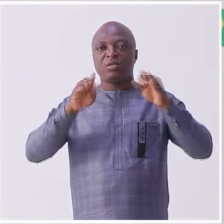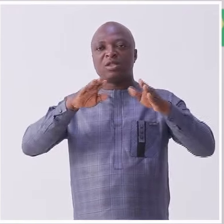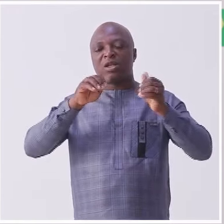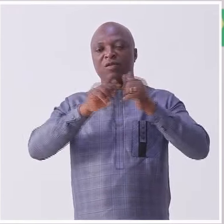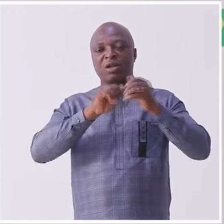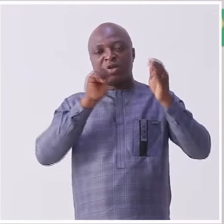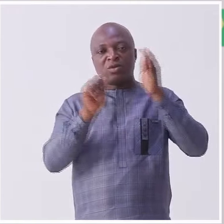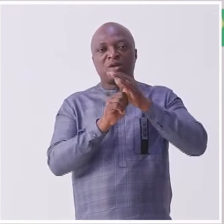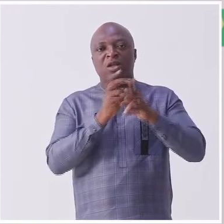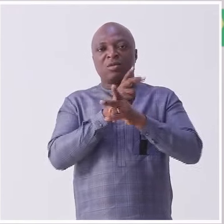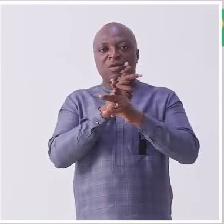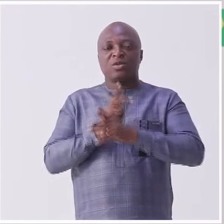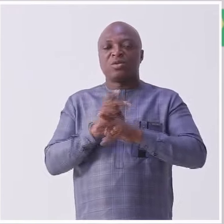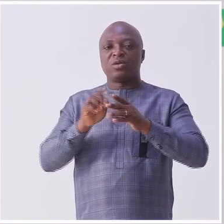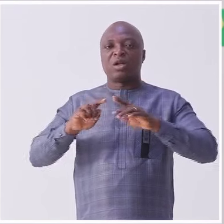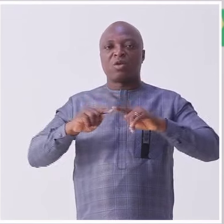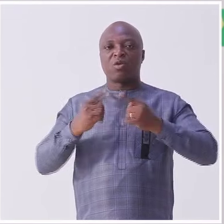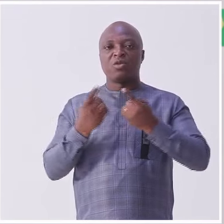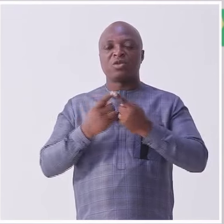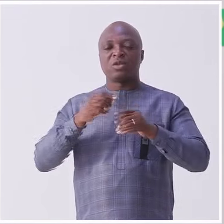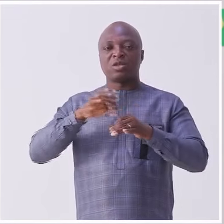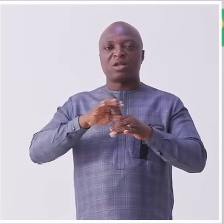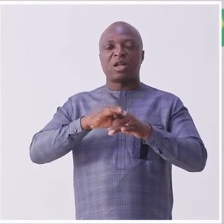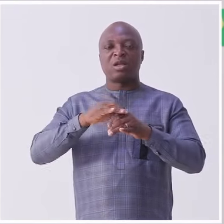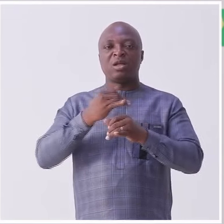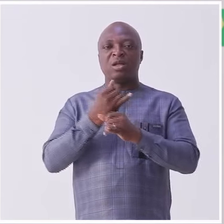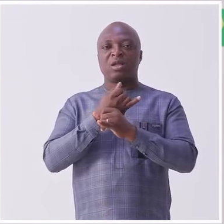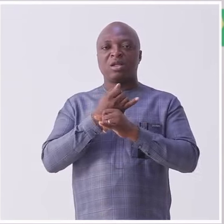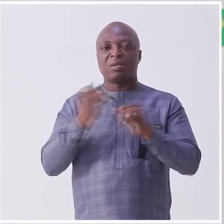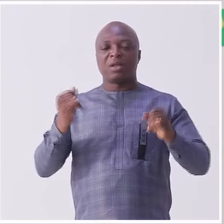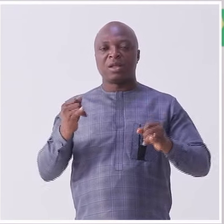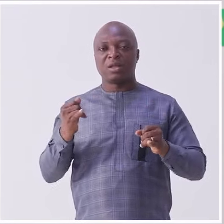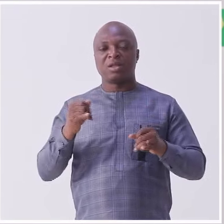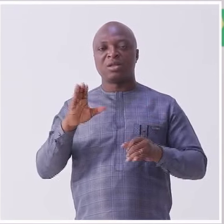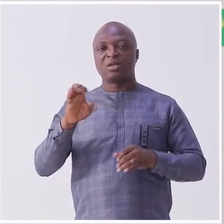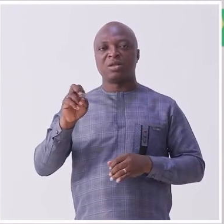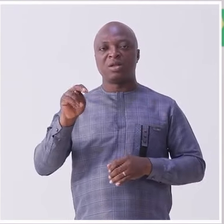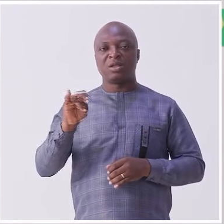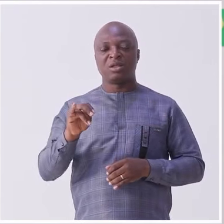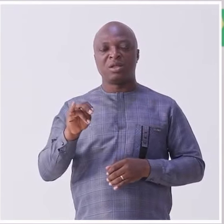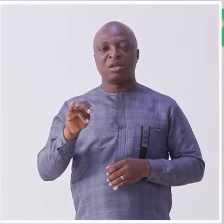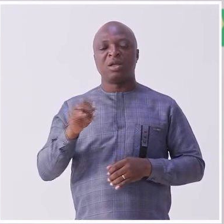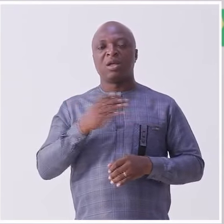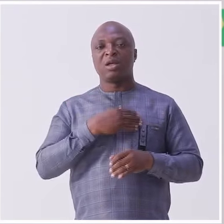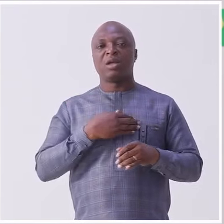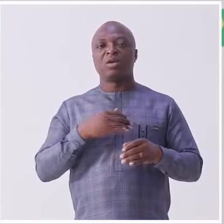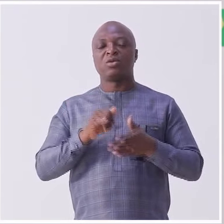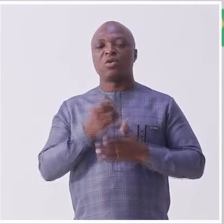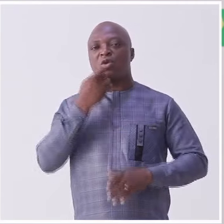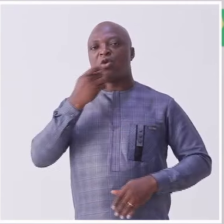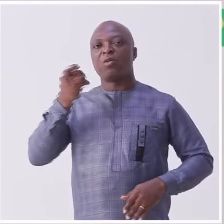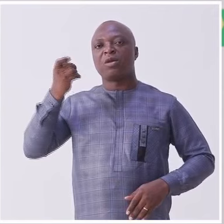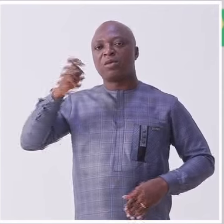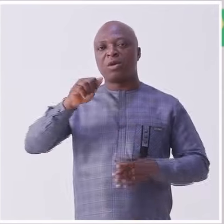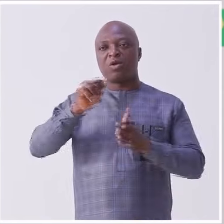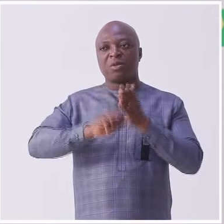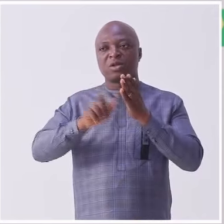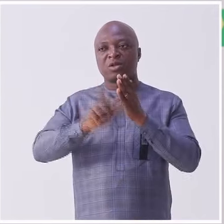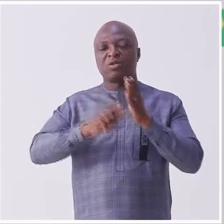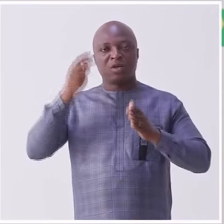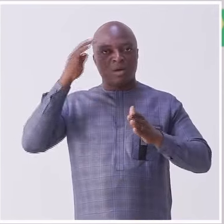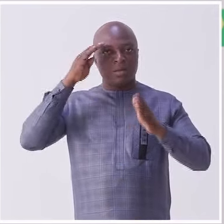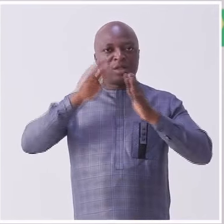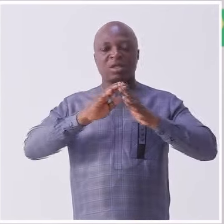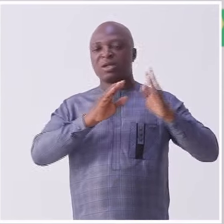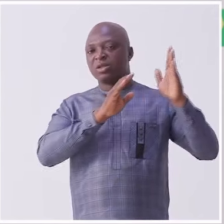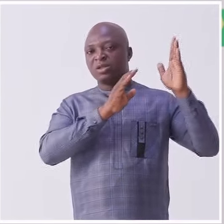la supervision de la Commission électorale nationale indépendante CENI et le commandement opérationnel du